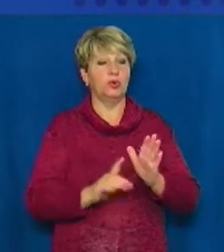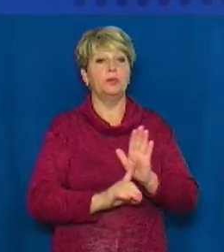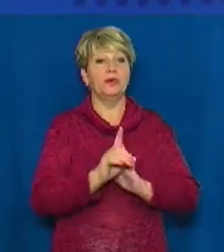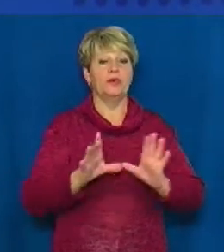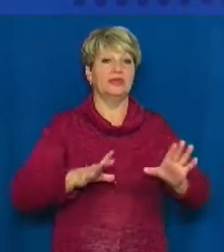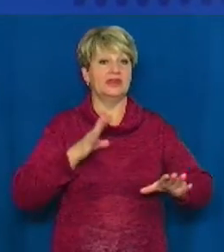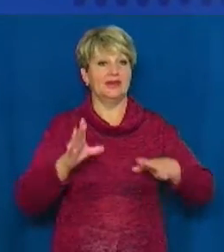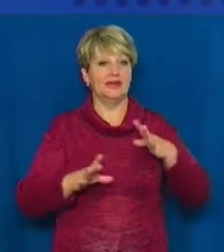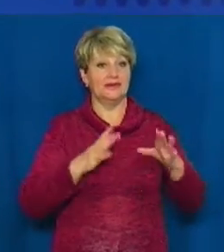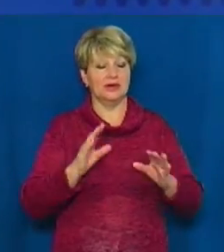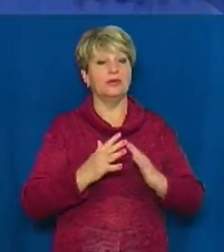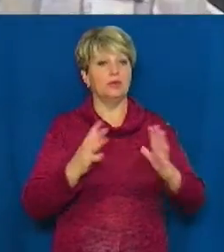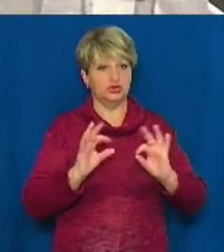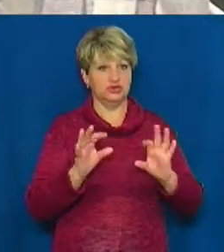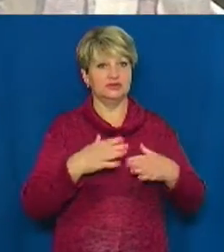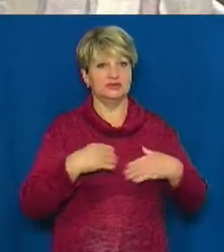розкаже Олена Нечитайло.